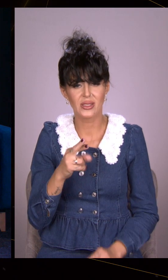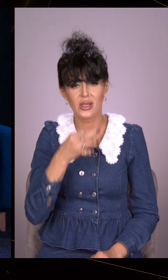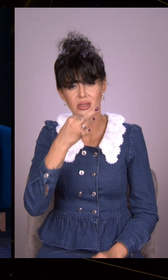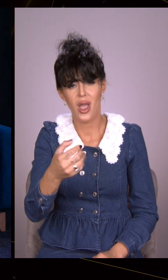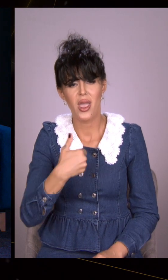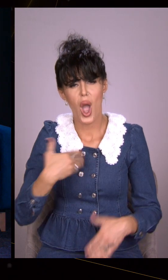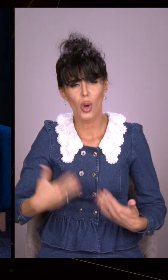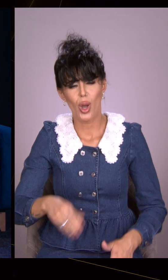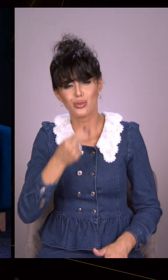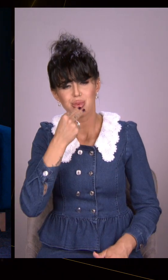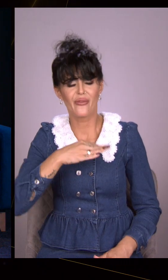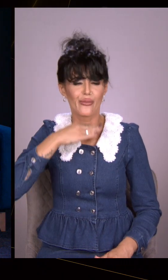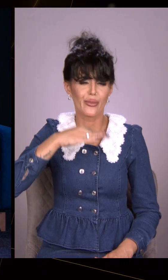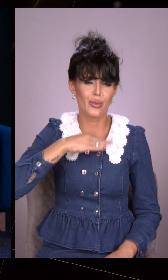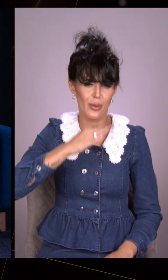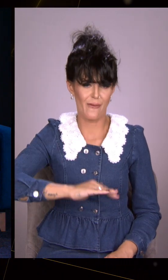налупилася.